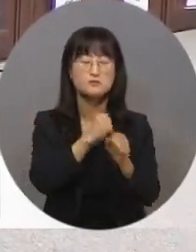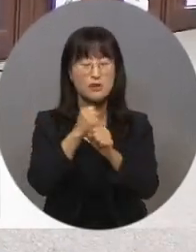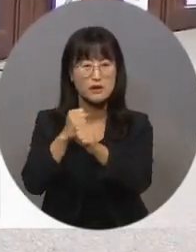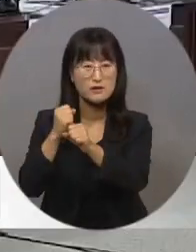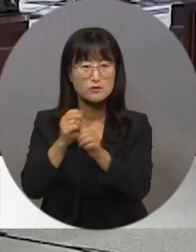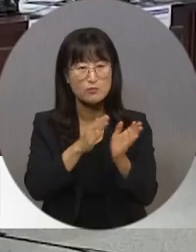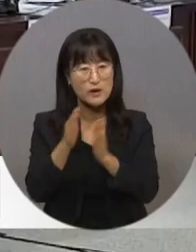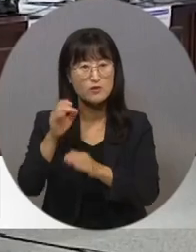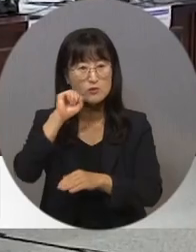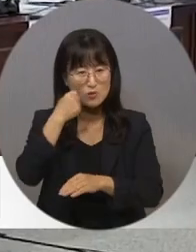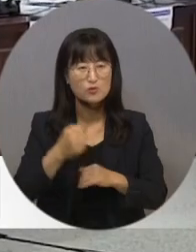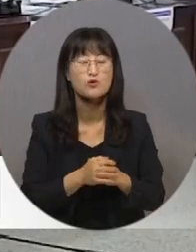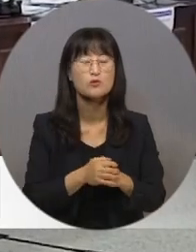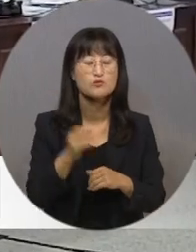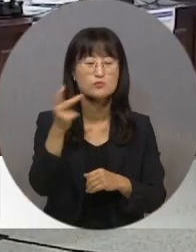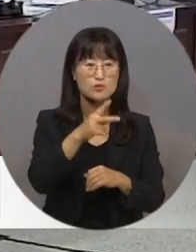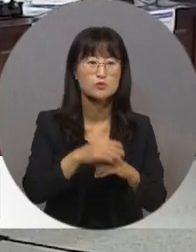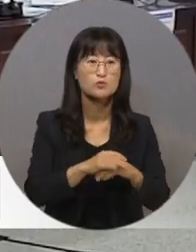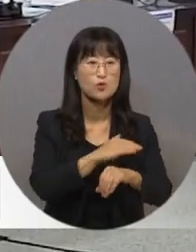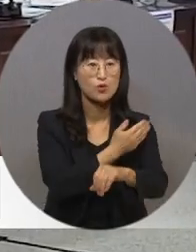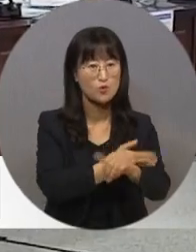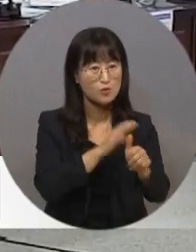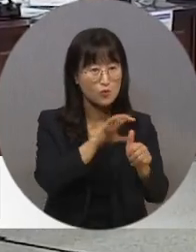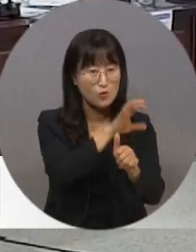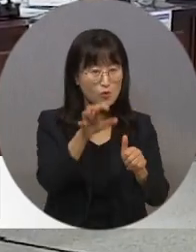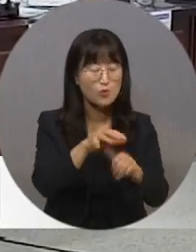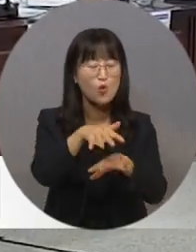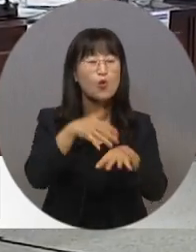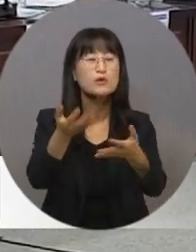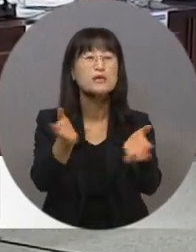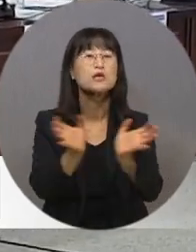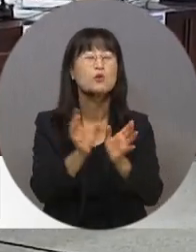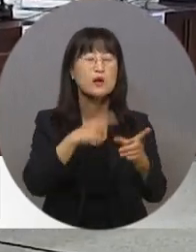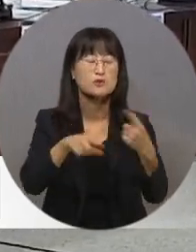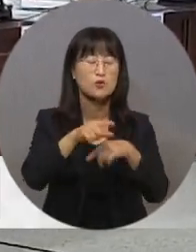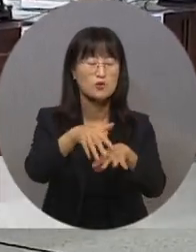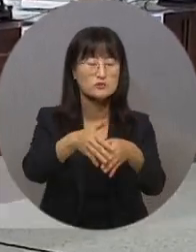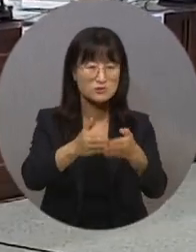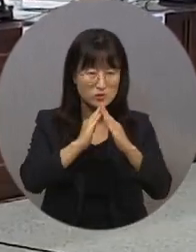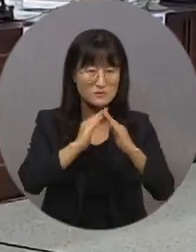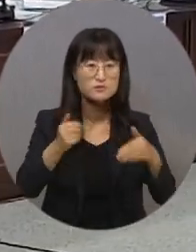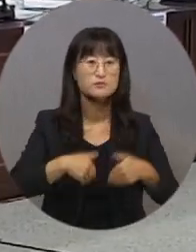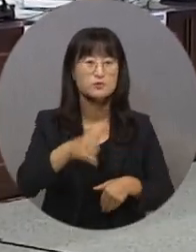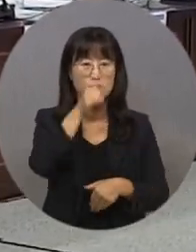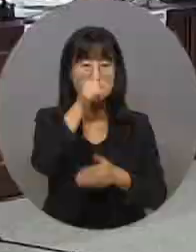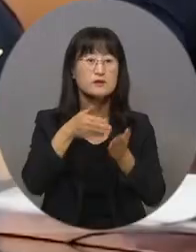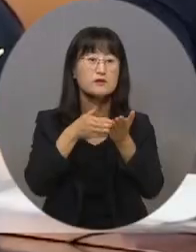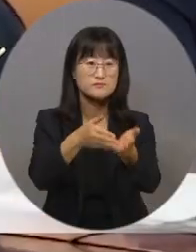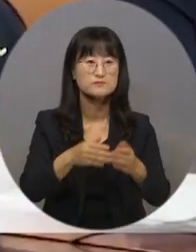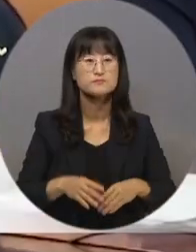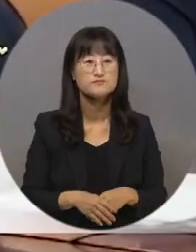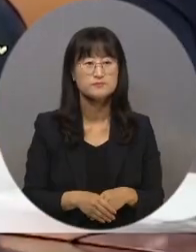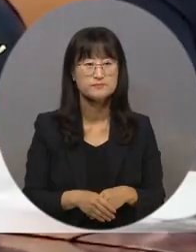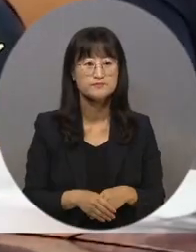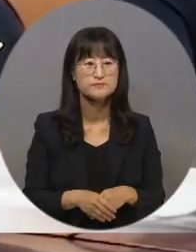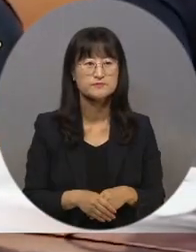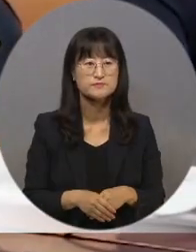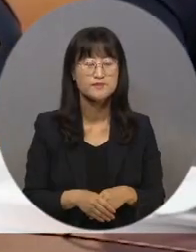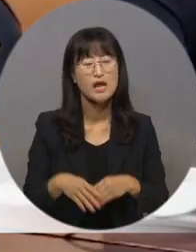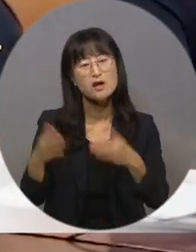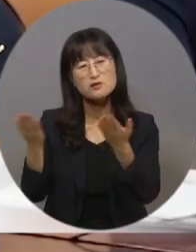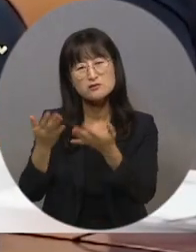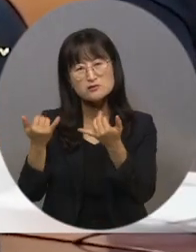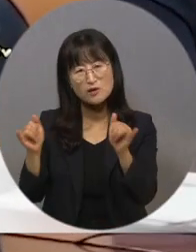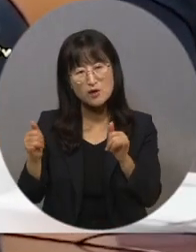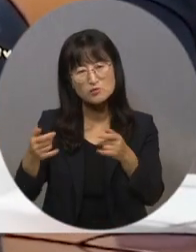지적과 장애인 권익 옹호 기관 추가 설치의 필요성이 제시됐습니다. 저희 종사자들은